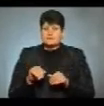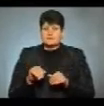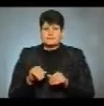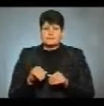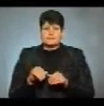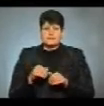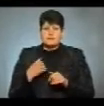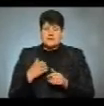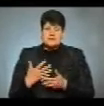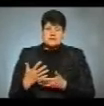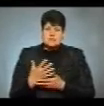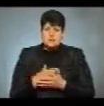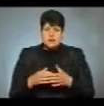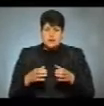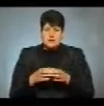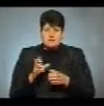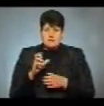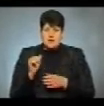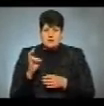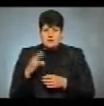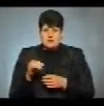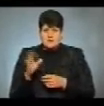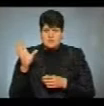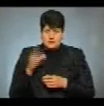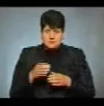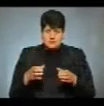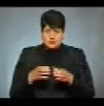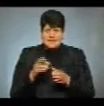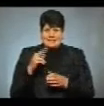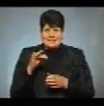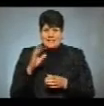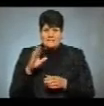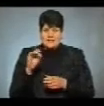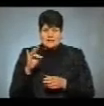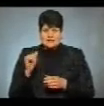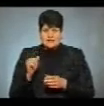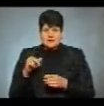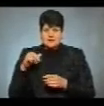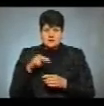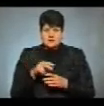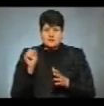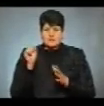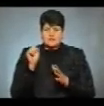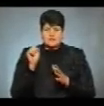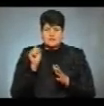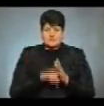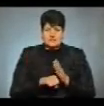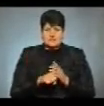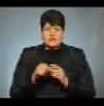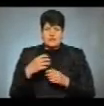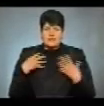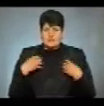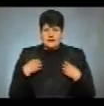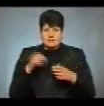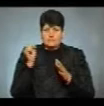А потім ми зібрали конкретну банду, майже весь курінь диверсантів, і пішли бабахати лею. І бабахнули